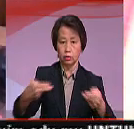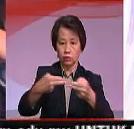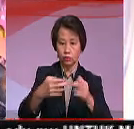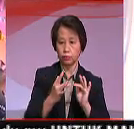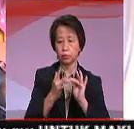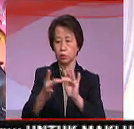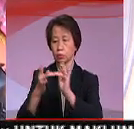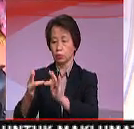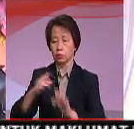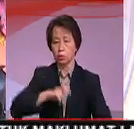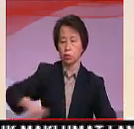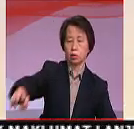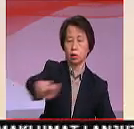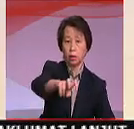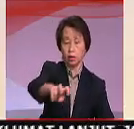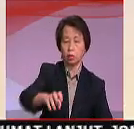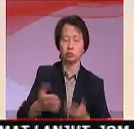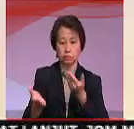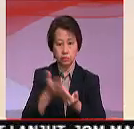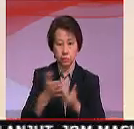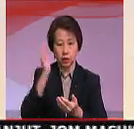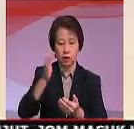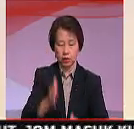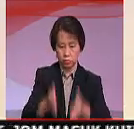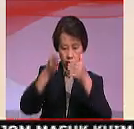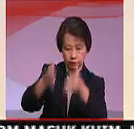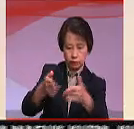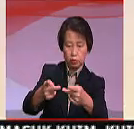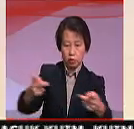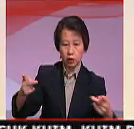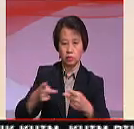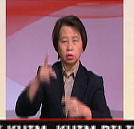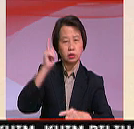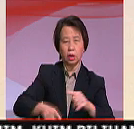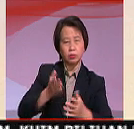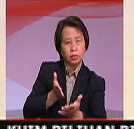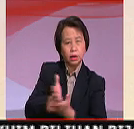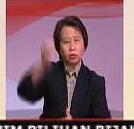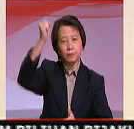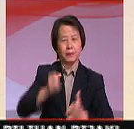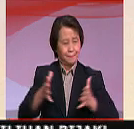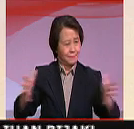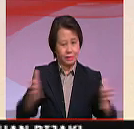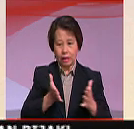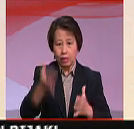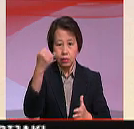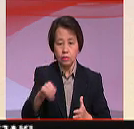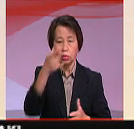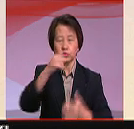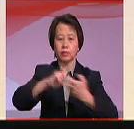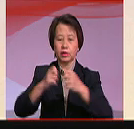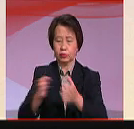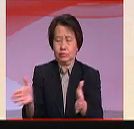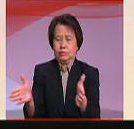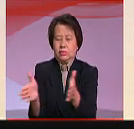rangkaian pengangkutan awamnya. Kemudahan ini akan memfokuskan kawasan yang tidak dapat dilalui bas Rapid KL kerana masalah